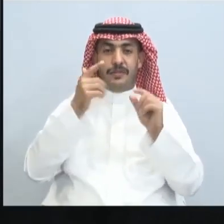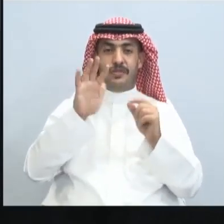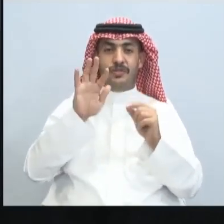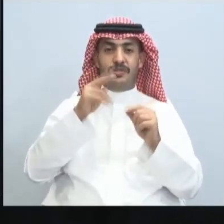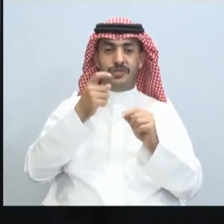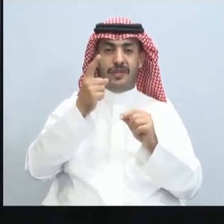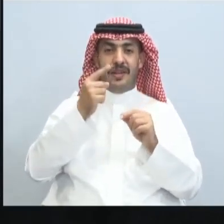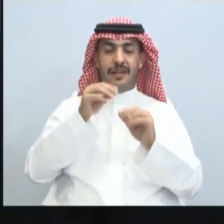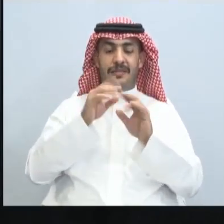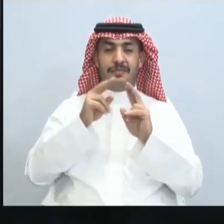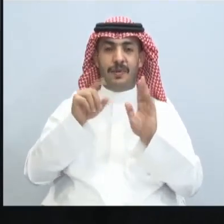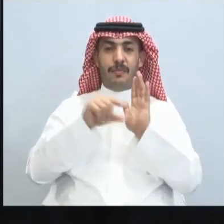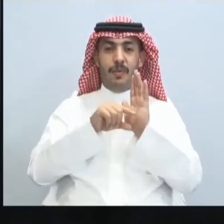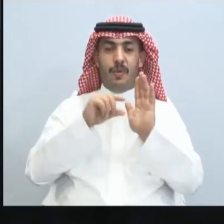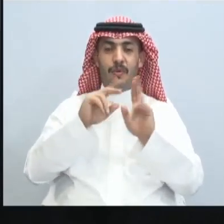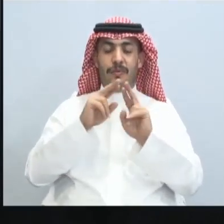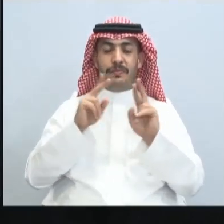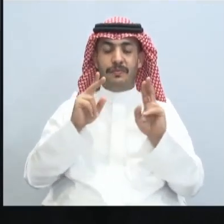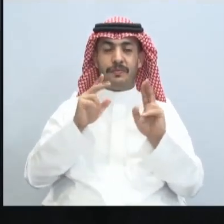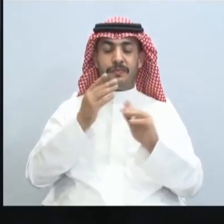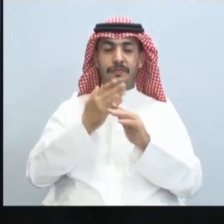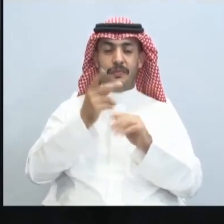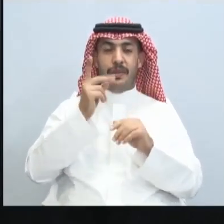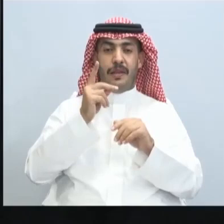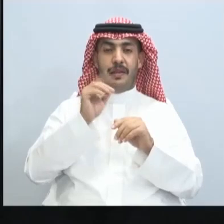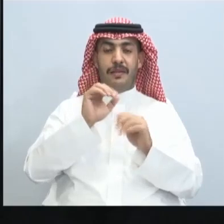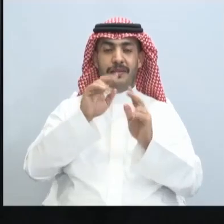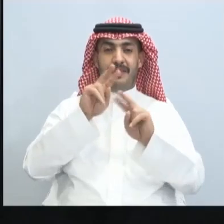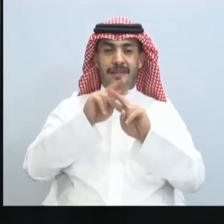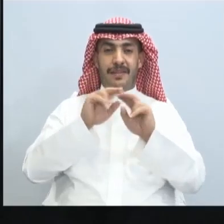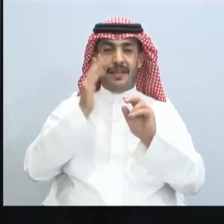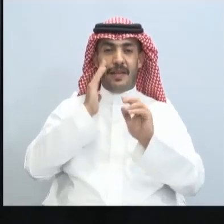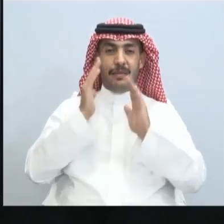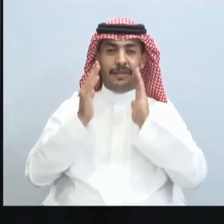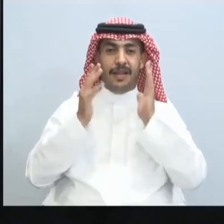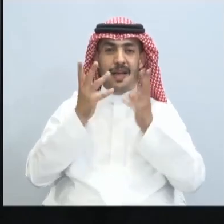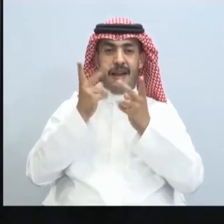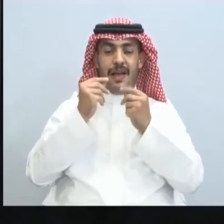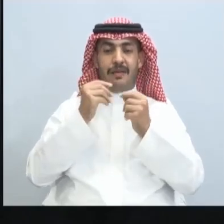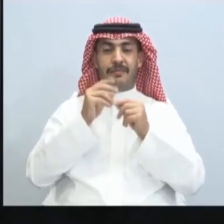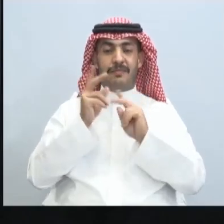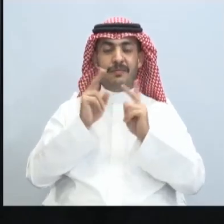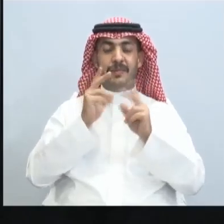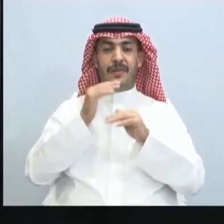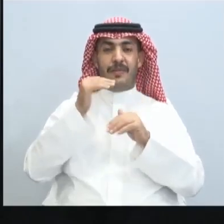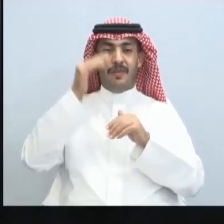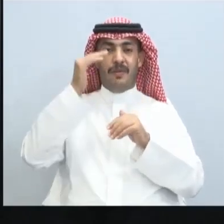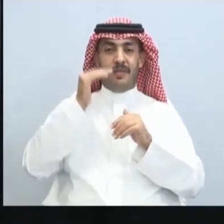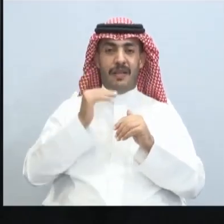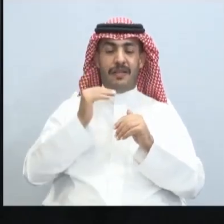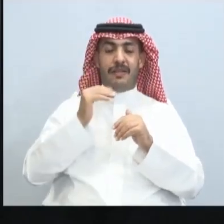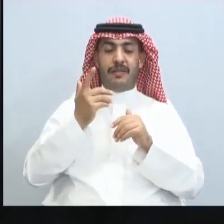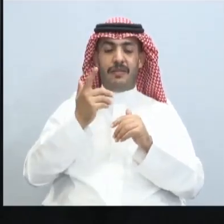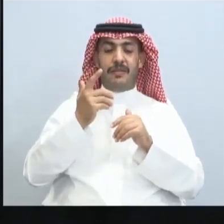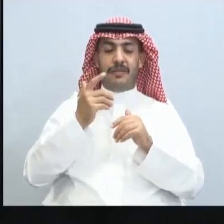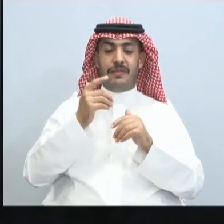اين يوضع الموضوع اين يوضع كذلك ترك الهوامش من جهه اليمين او من جهه اليسار من فوق من تحت في